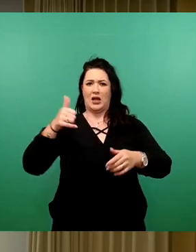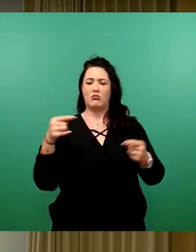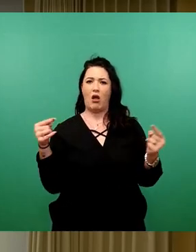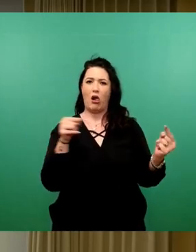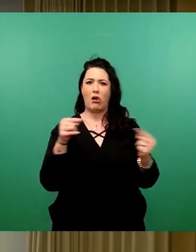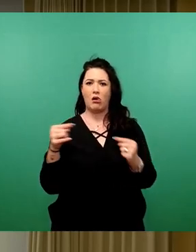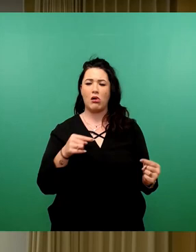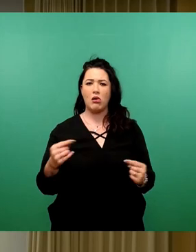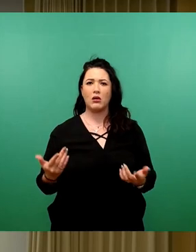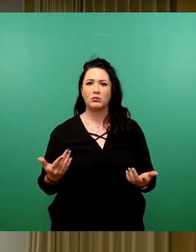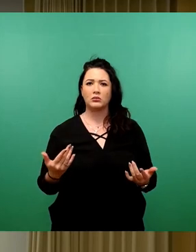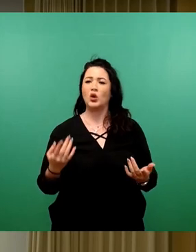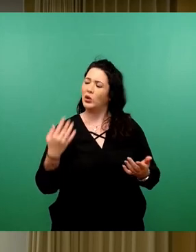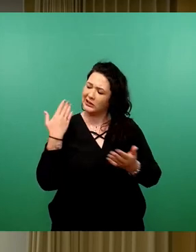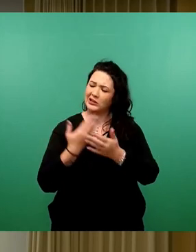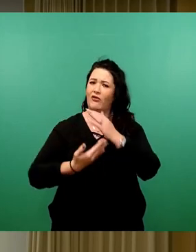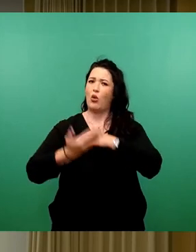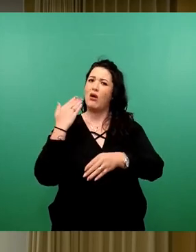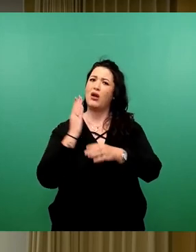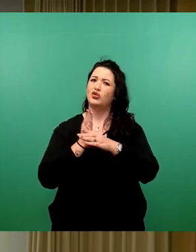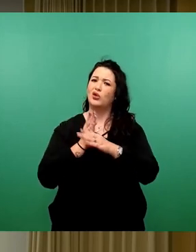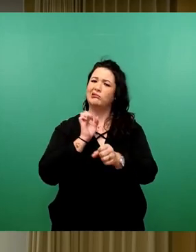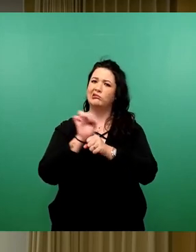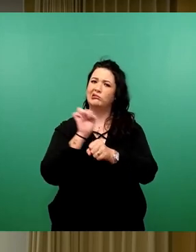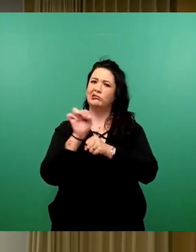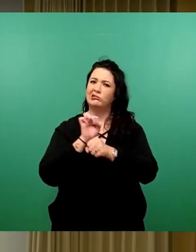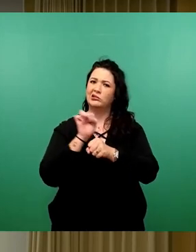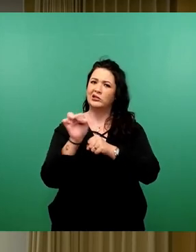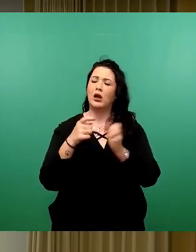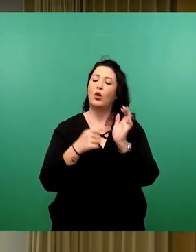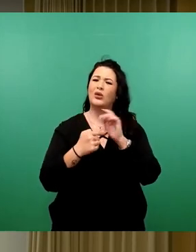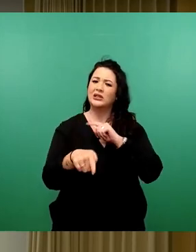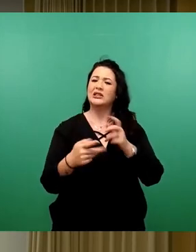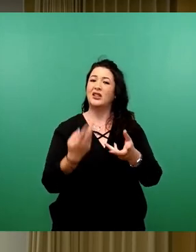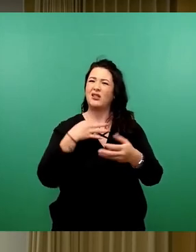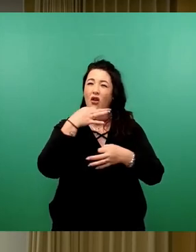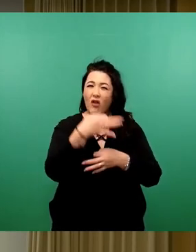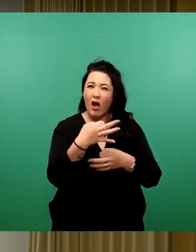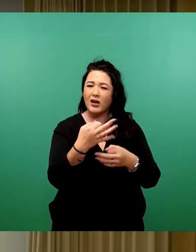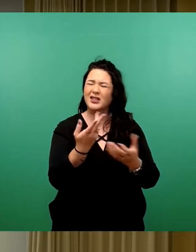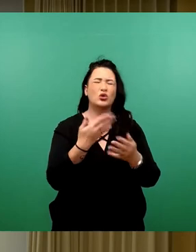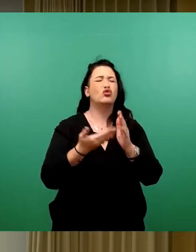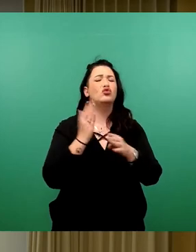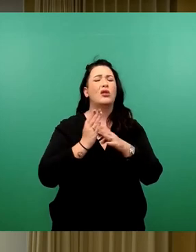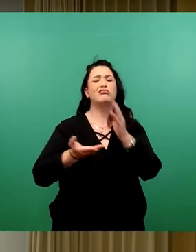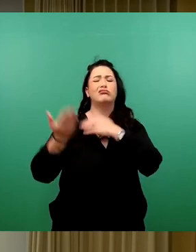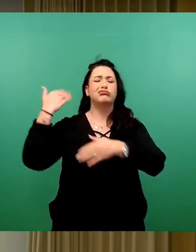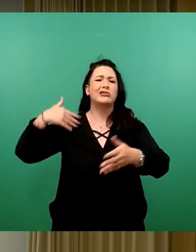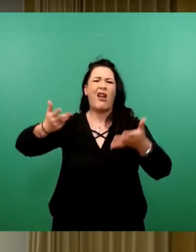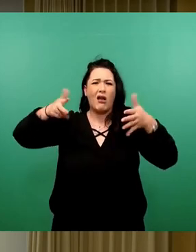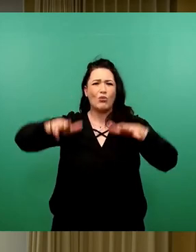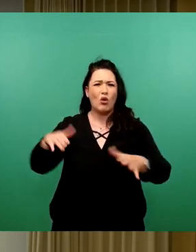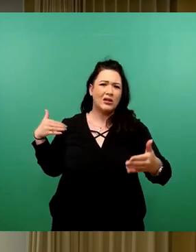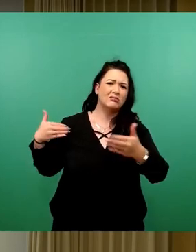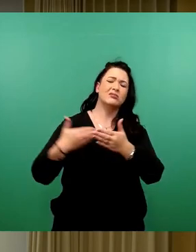vehement beanstandet haben. Diese Frage ist nämlich inzwischen seit 8 Monaten ungeklärt. Der Oberbürgermeister hat es ja jetzt